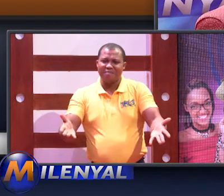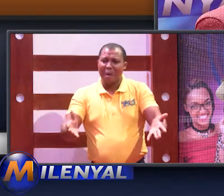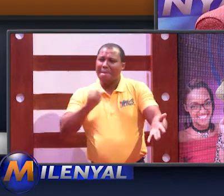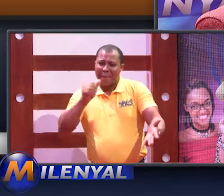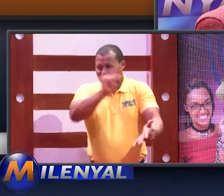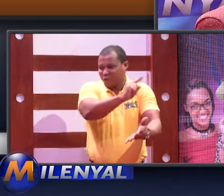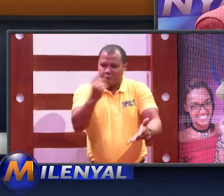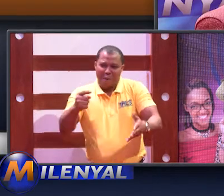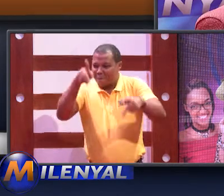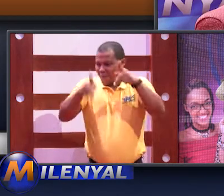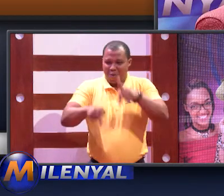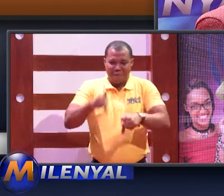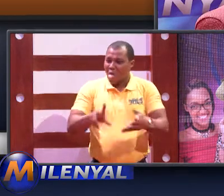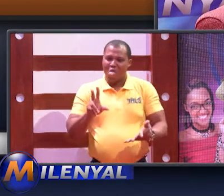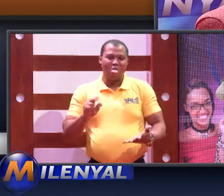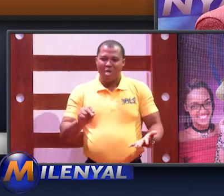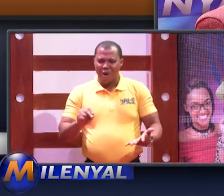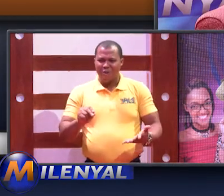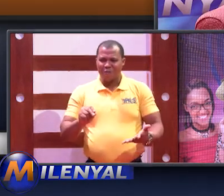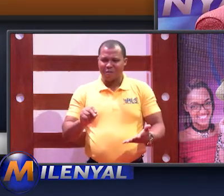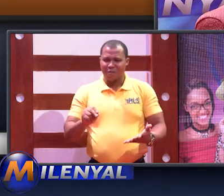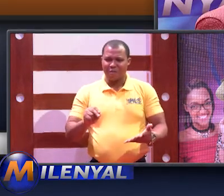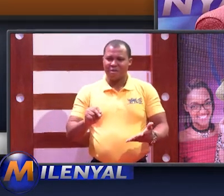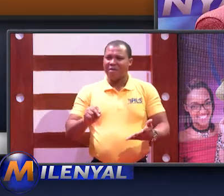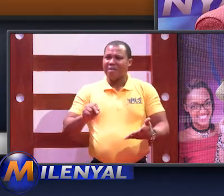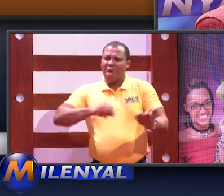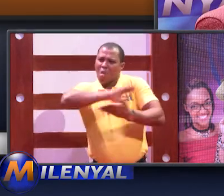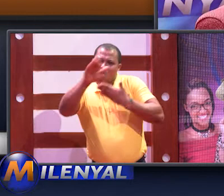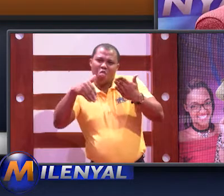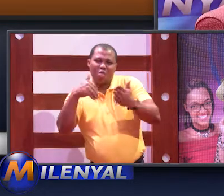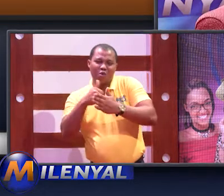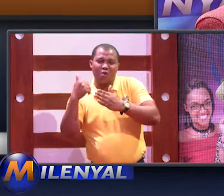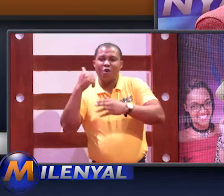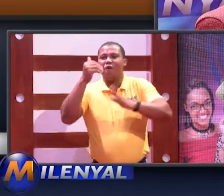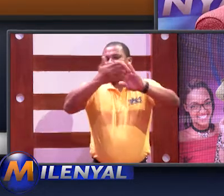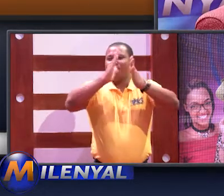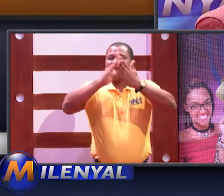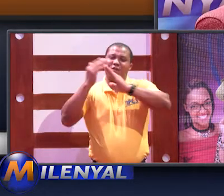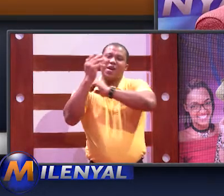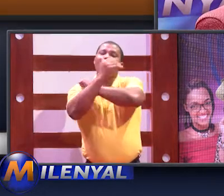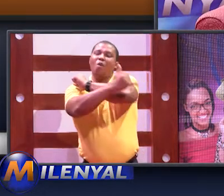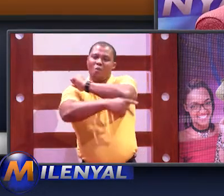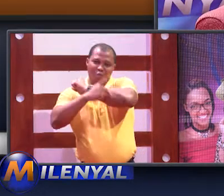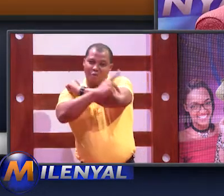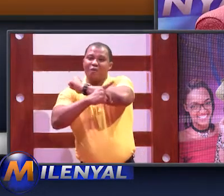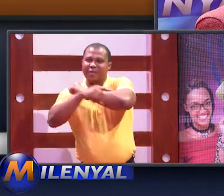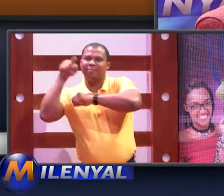bon, République pas capitale de Port-au-Prince, République de Port-au-Prince pour la simple et bonne raison que et centralisation en